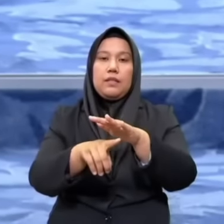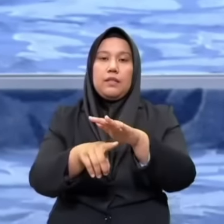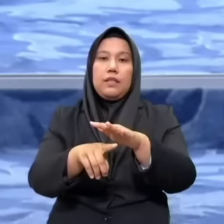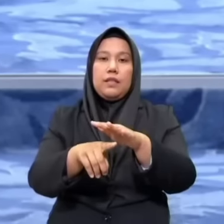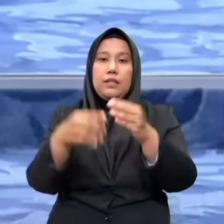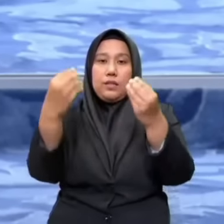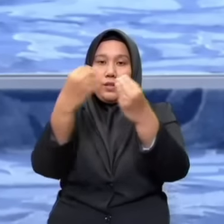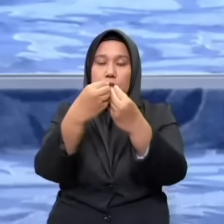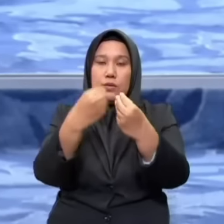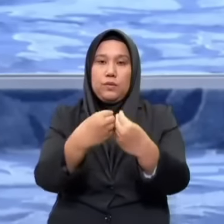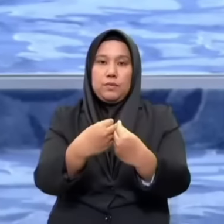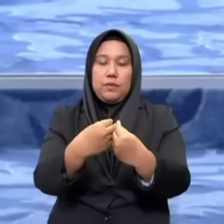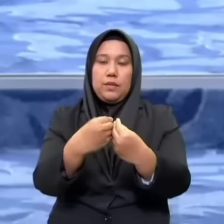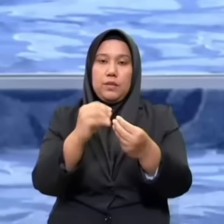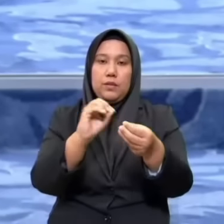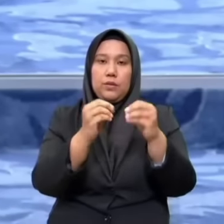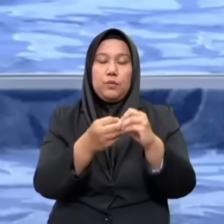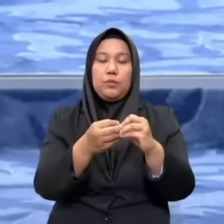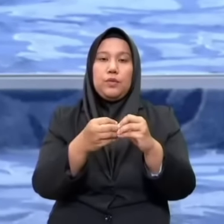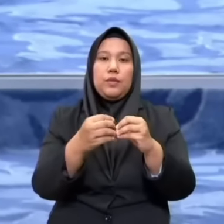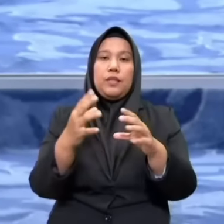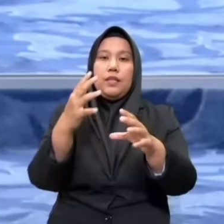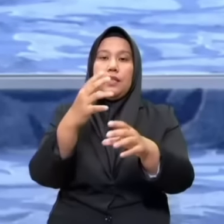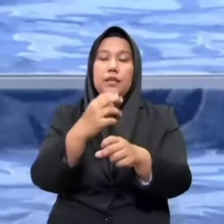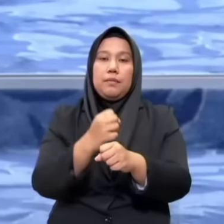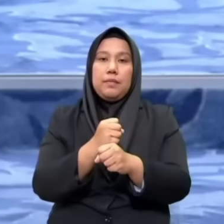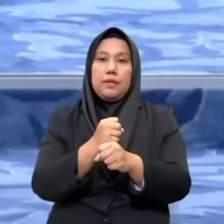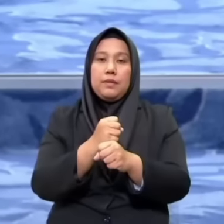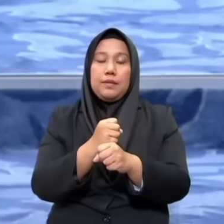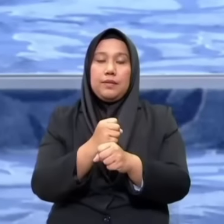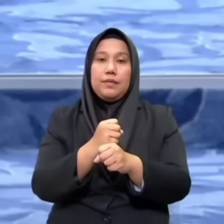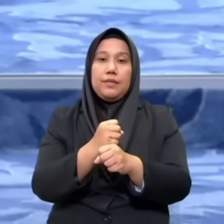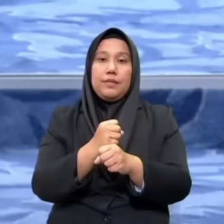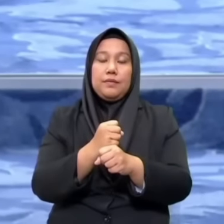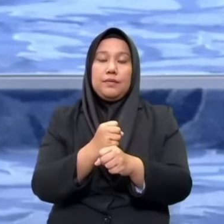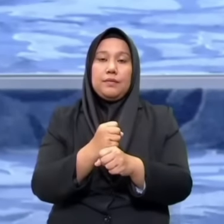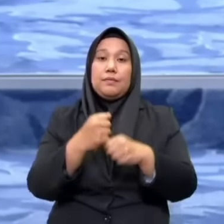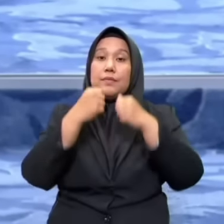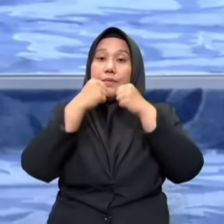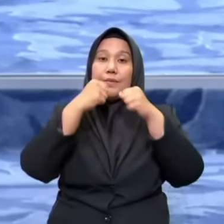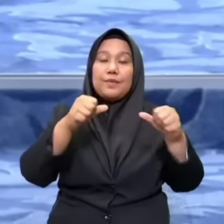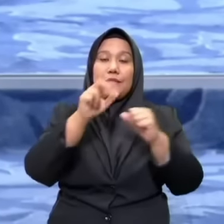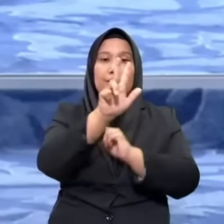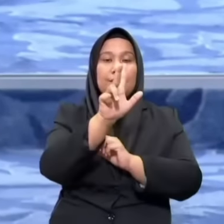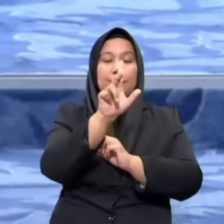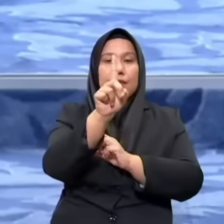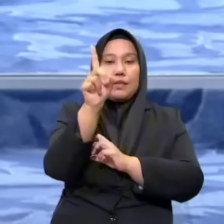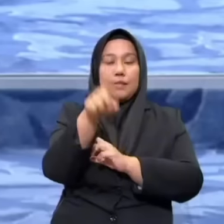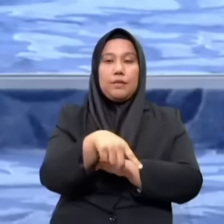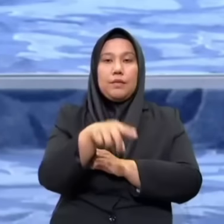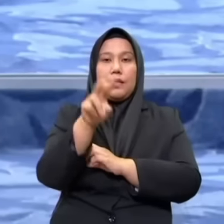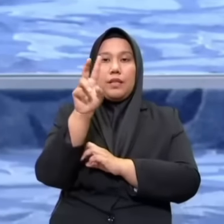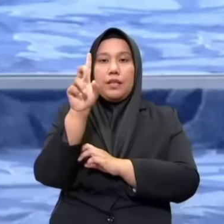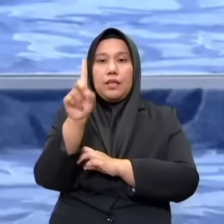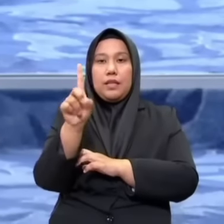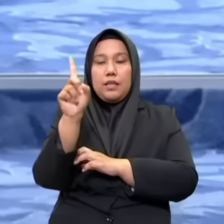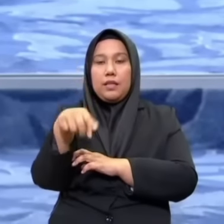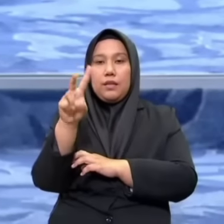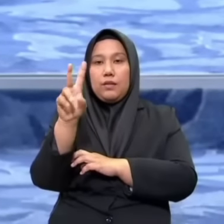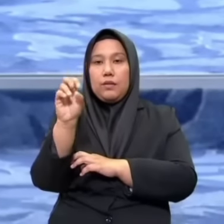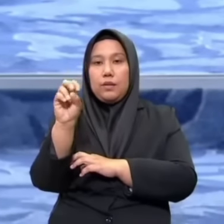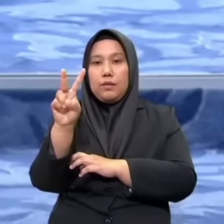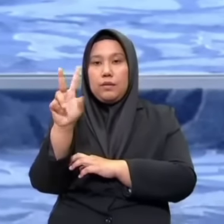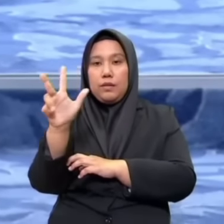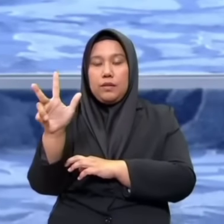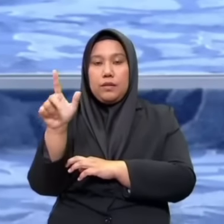diperolehi pada 31, umpuman saya ialah 31 Januari 2023, angka yang pada